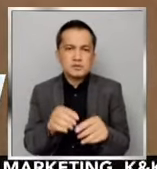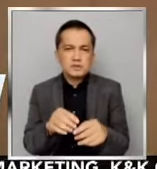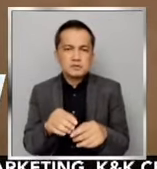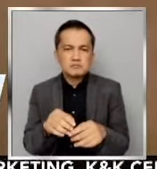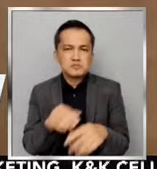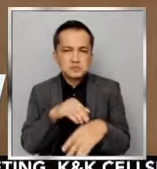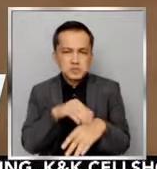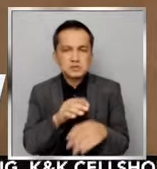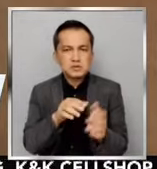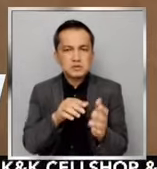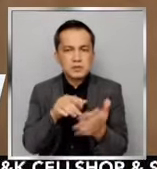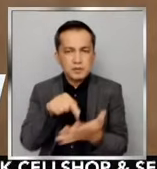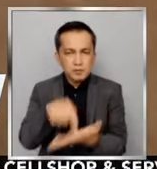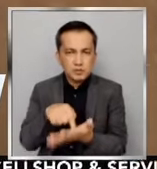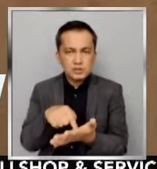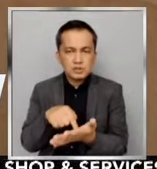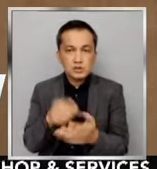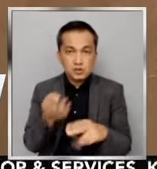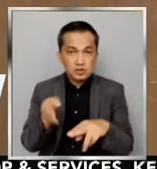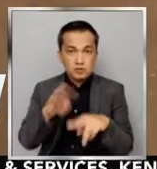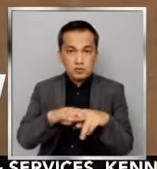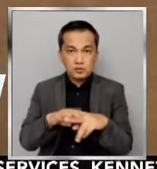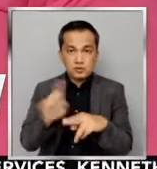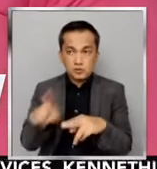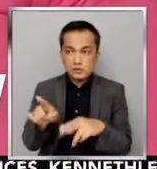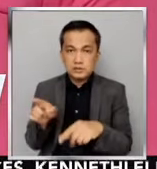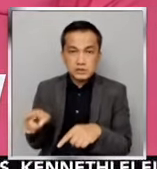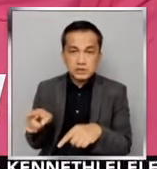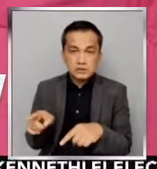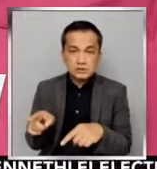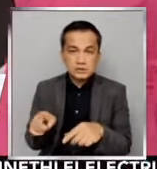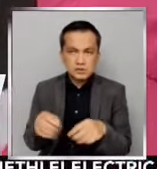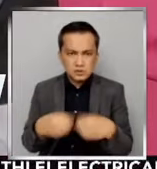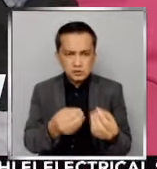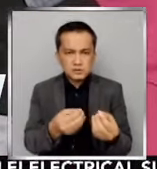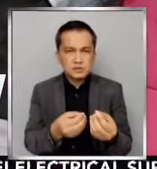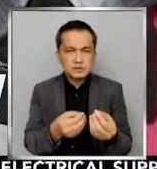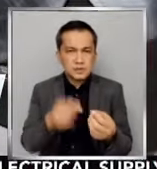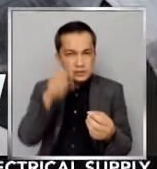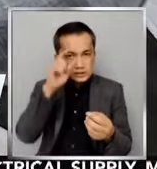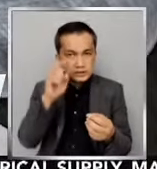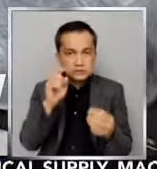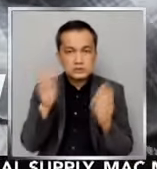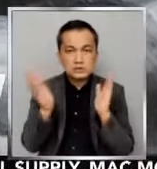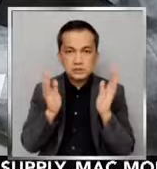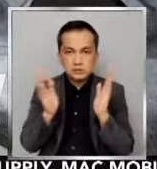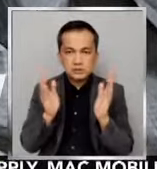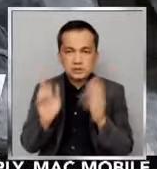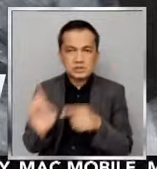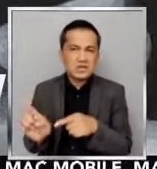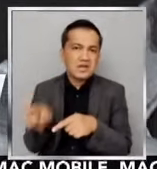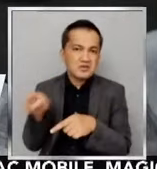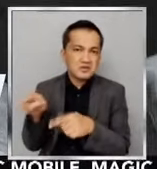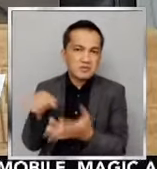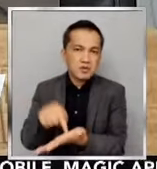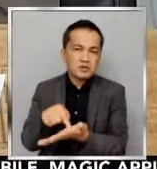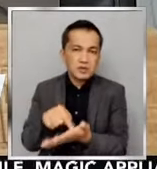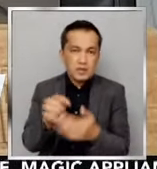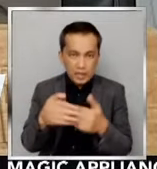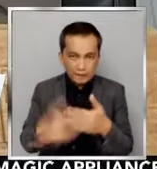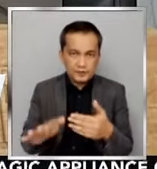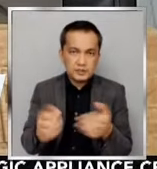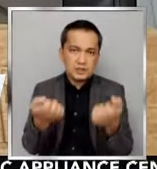niya ay yung pag-aalok niya ng sexual na serbisyo nitong mga models after the event.